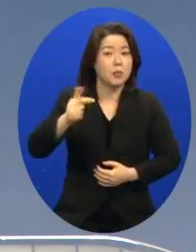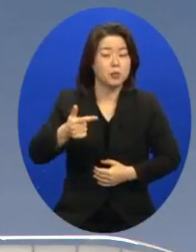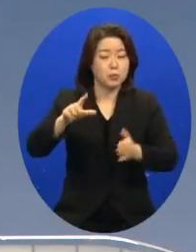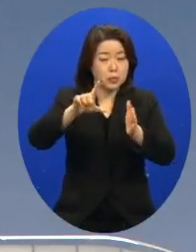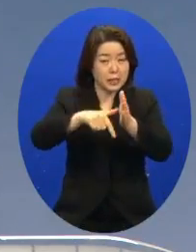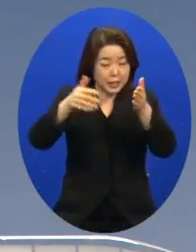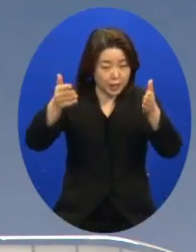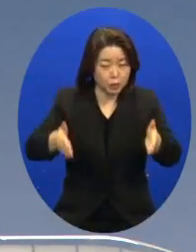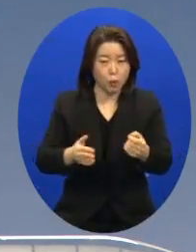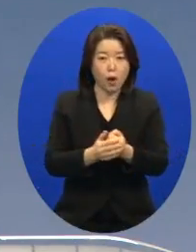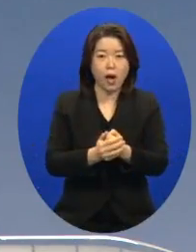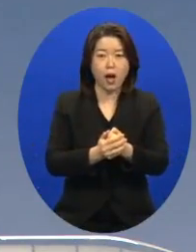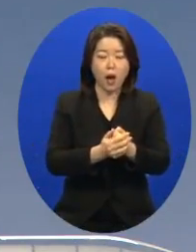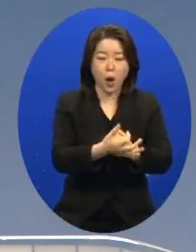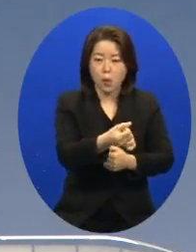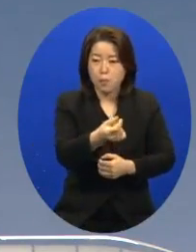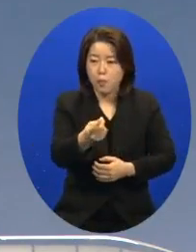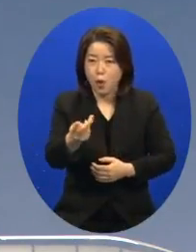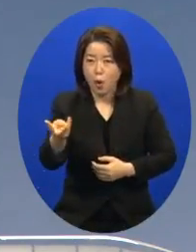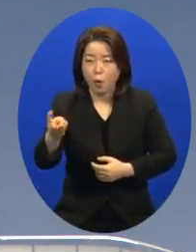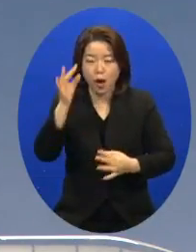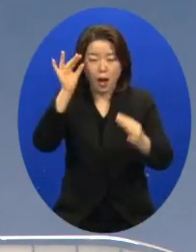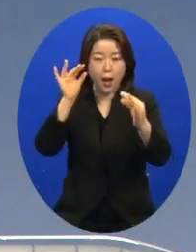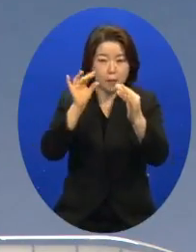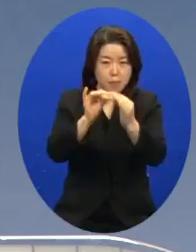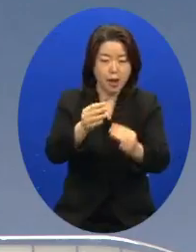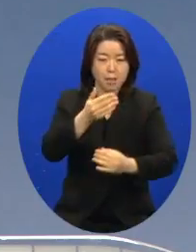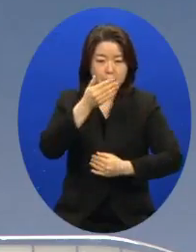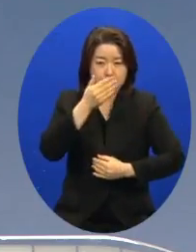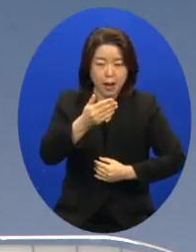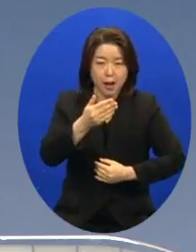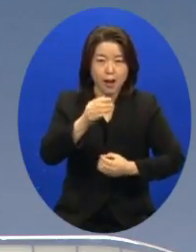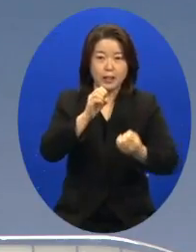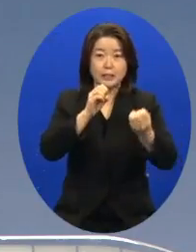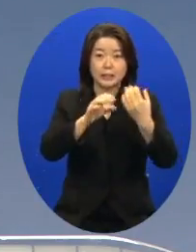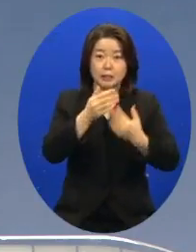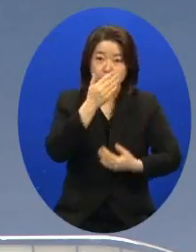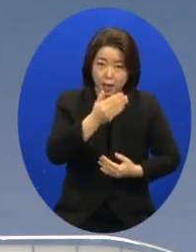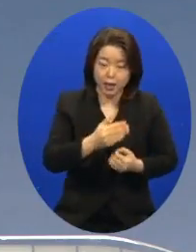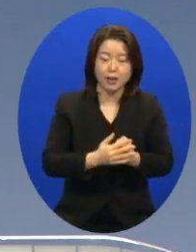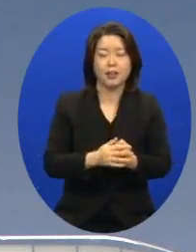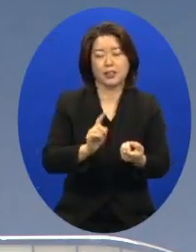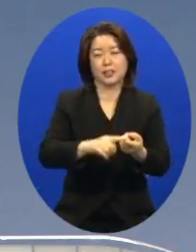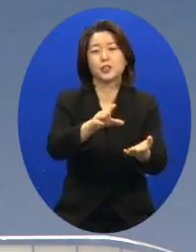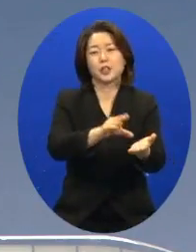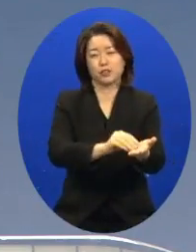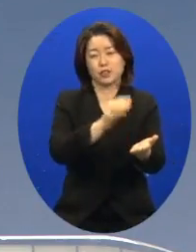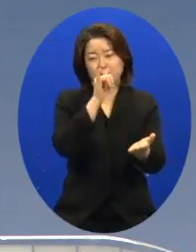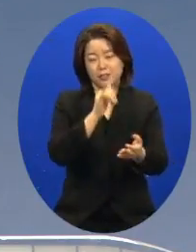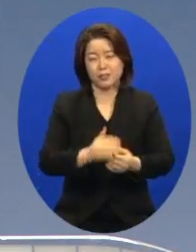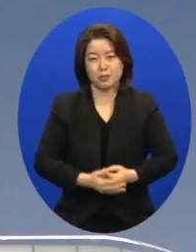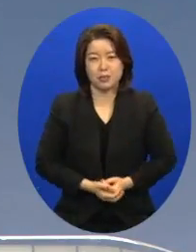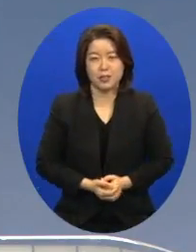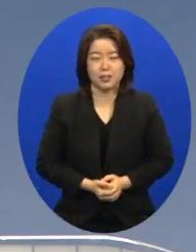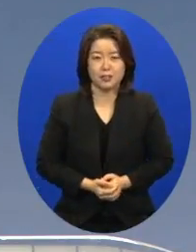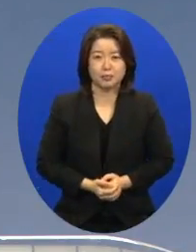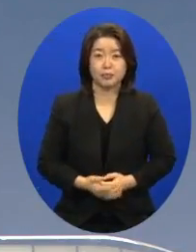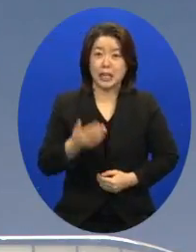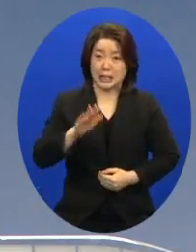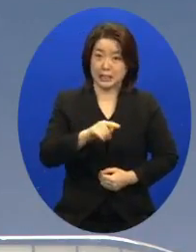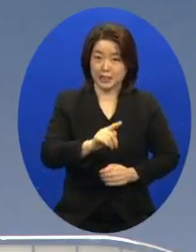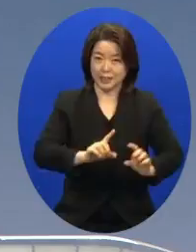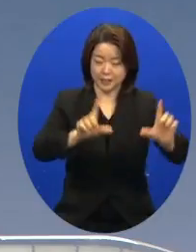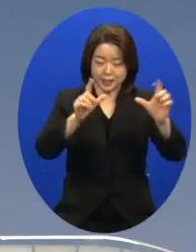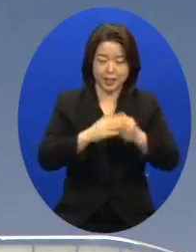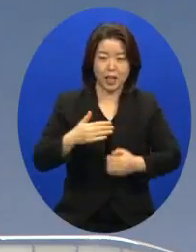도대체 몇 가지 문제에 만장일치로 답을 구할 수 있느냐 하는 것이었습니다 근데 그날